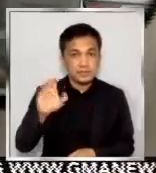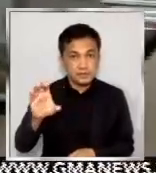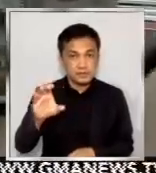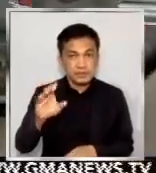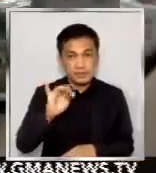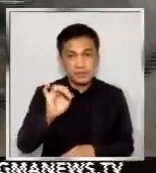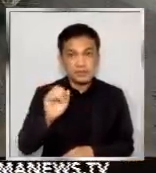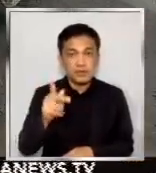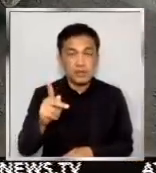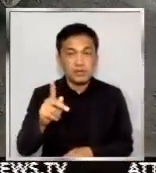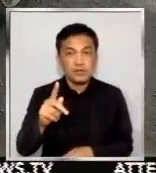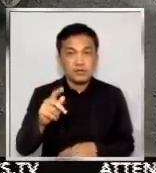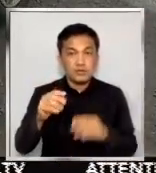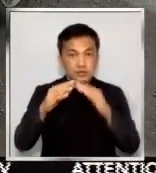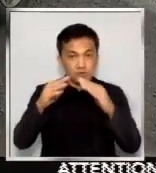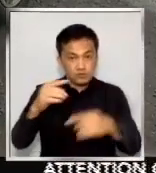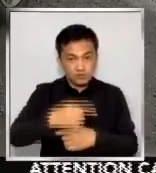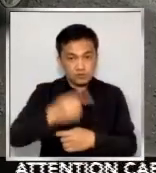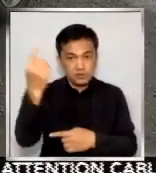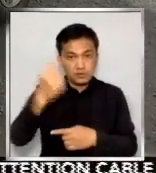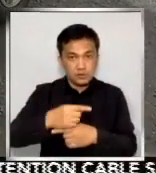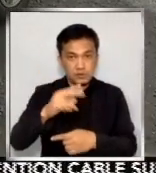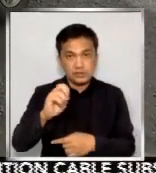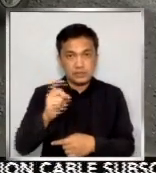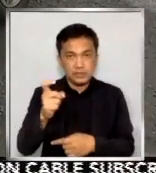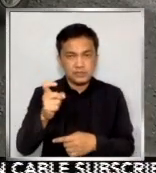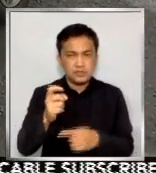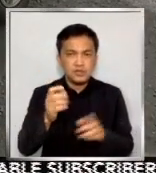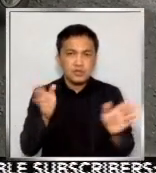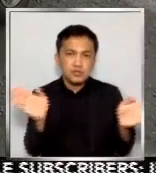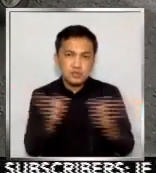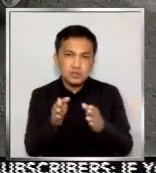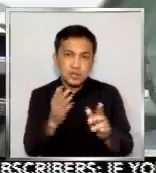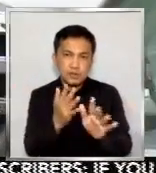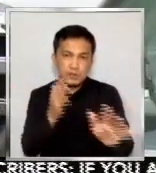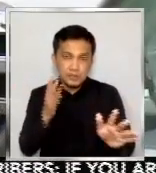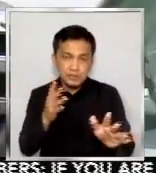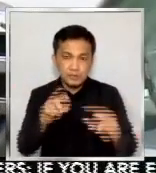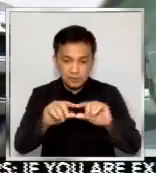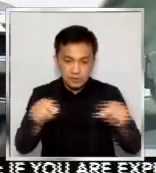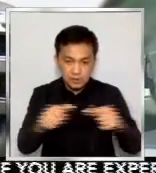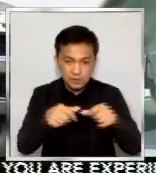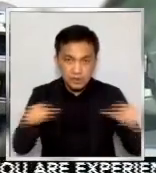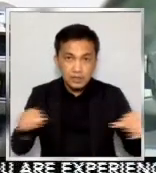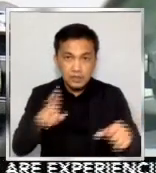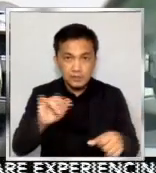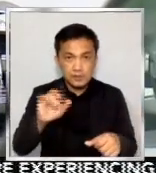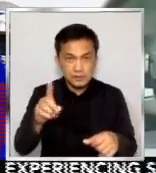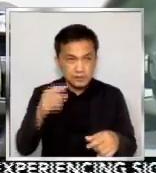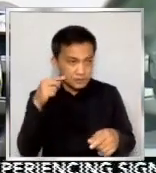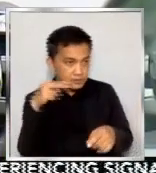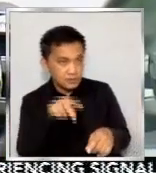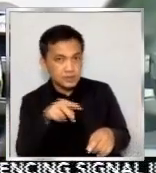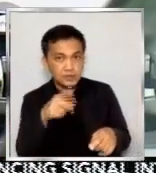naman ng NLEX, maiksi lamang ang pila ng mga nagpapakabit ng RFID nang ikutan ng GMA News